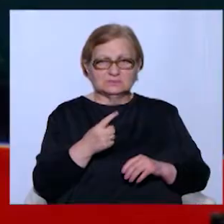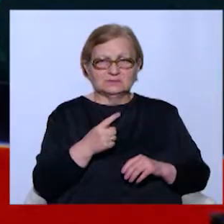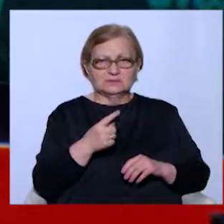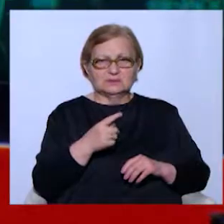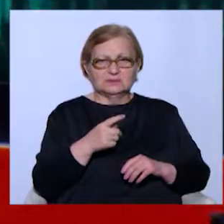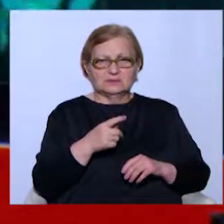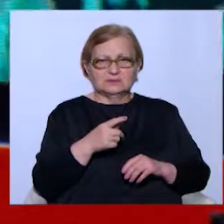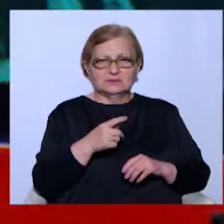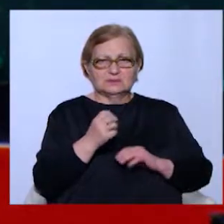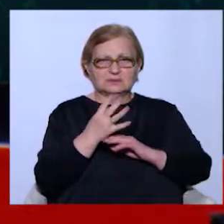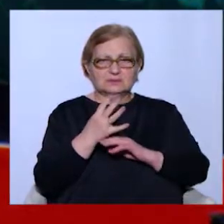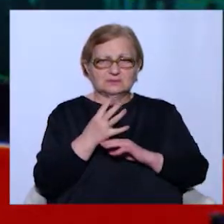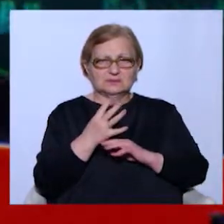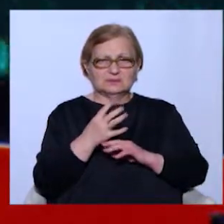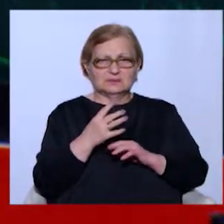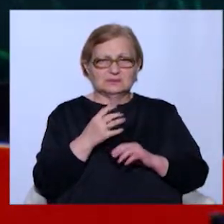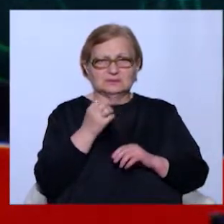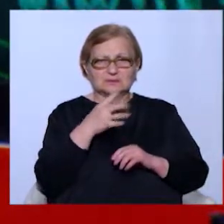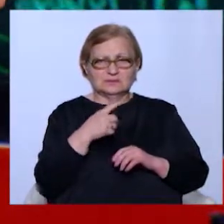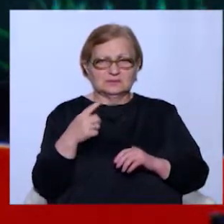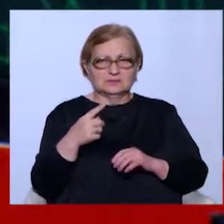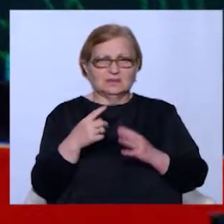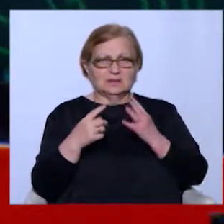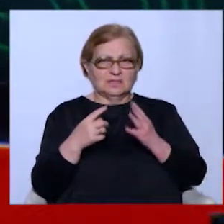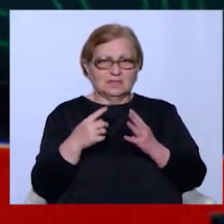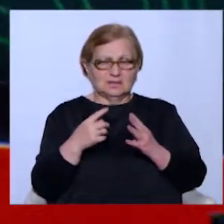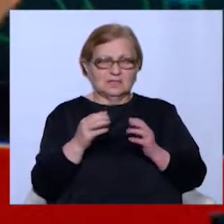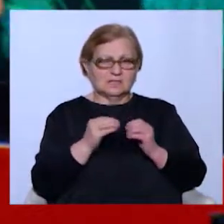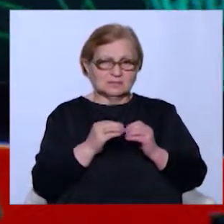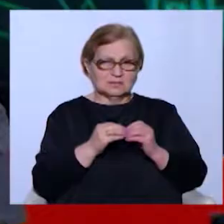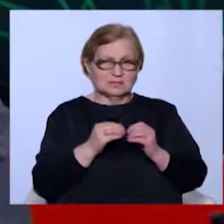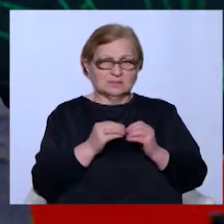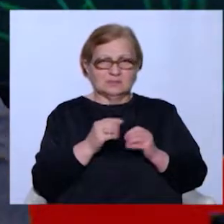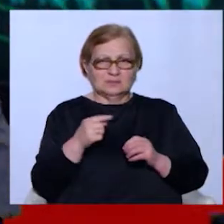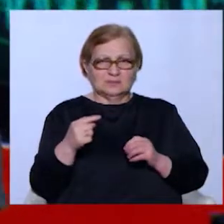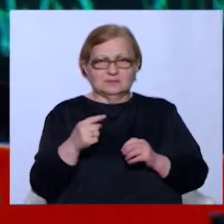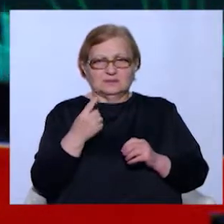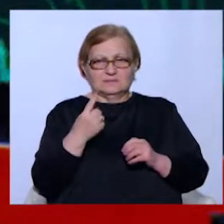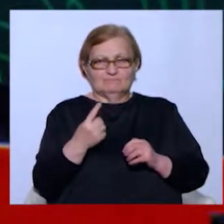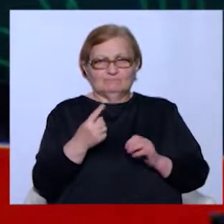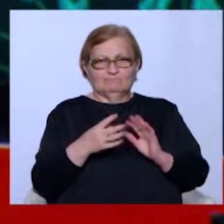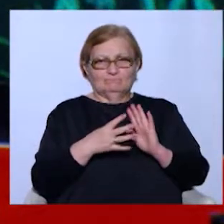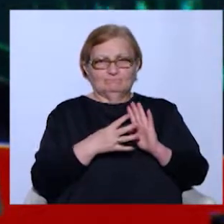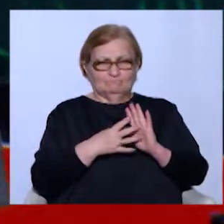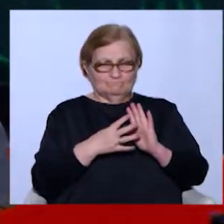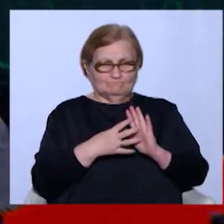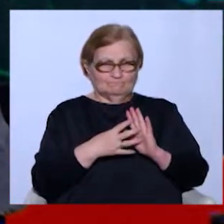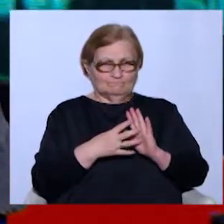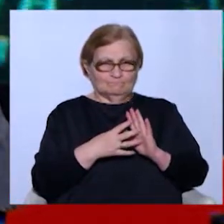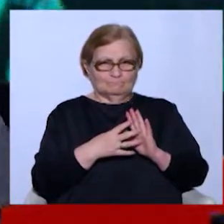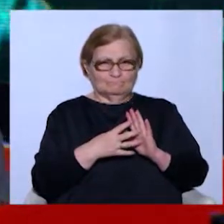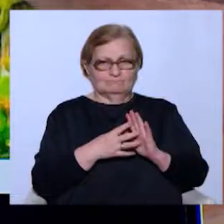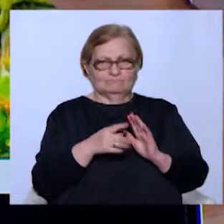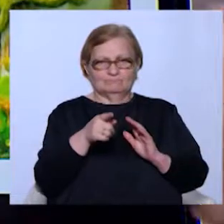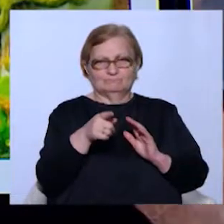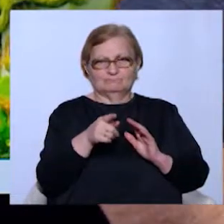დავშალოთ. 14-ს გამოვაკლოთ 4 იქნება 10 და 10-ს გამოვაკლოთ 1 9.